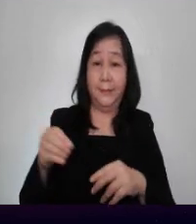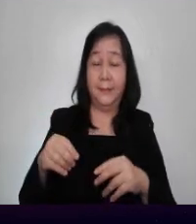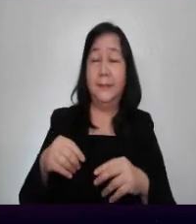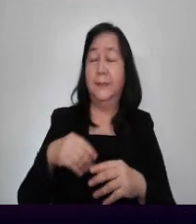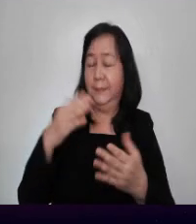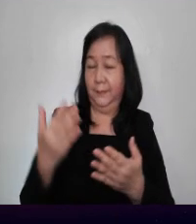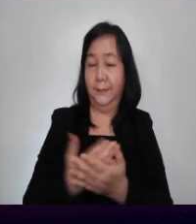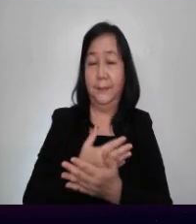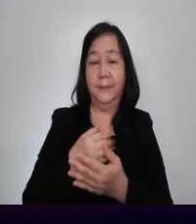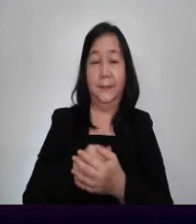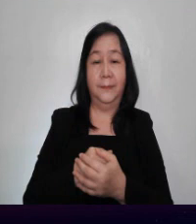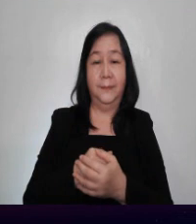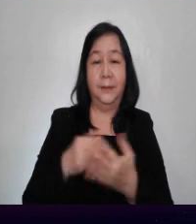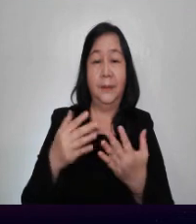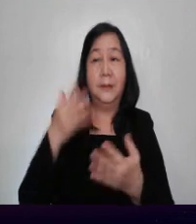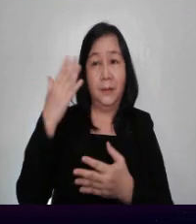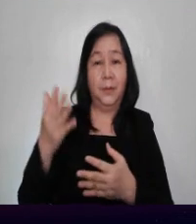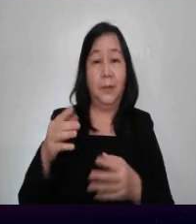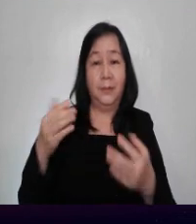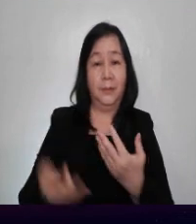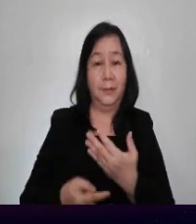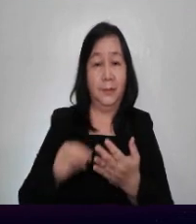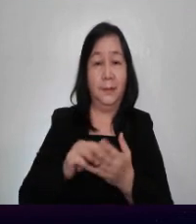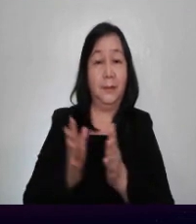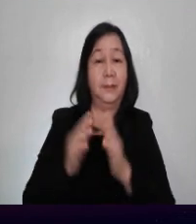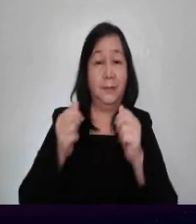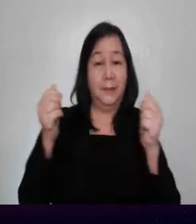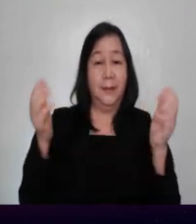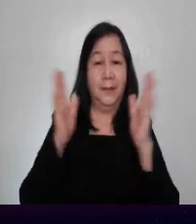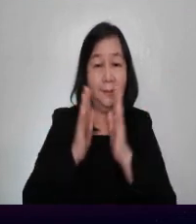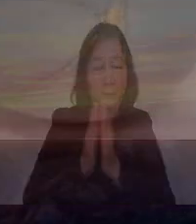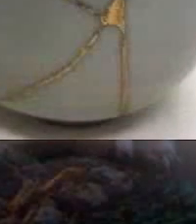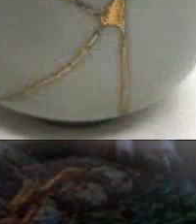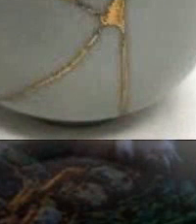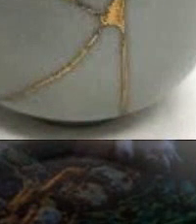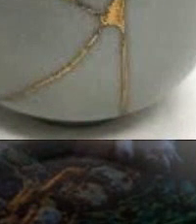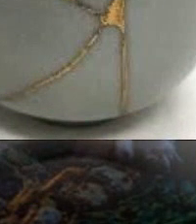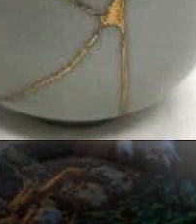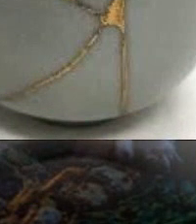pagbabago. Siya ay muling nabuhay. Alleluia! Amen.